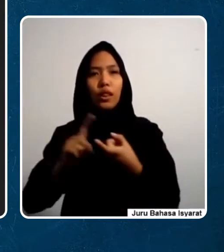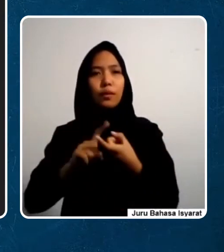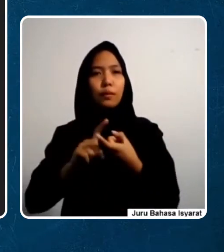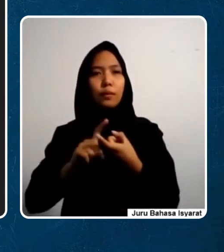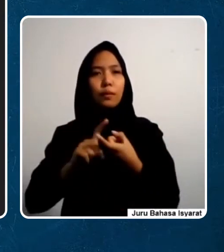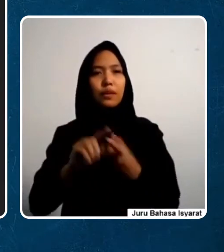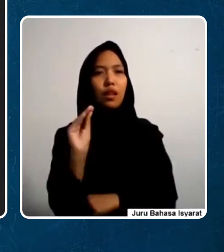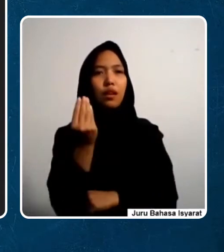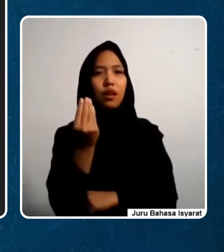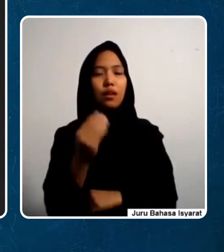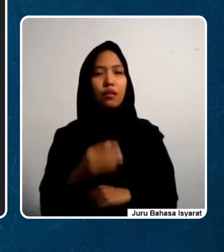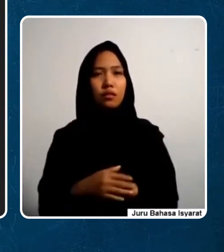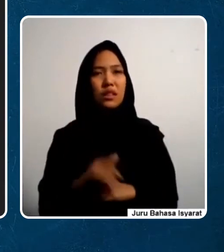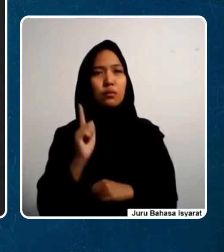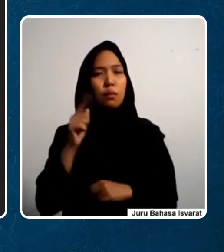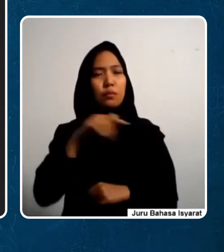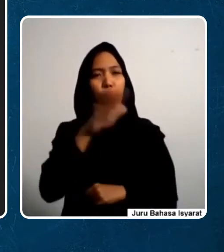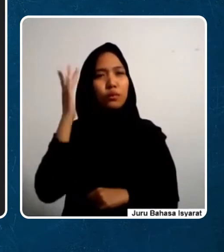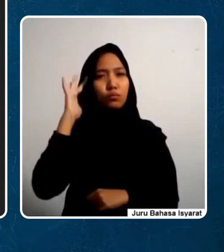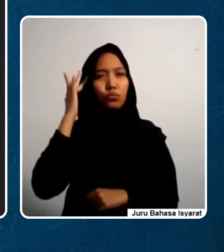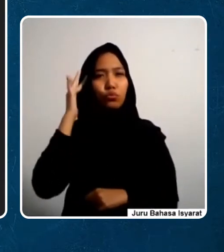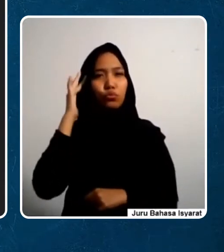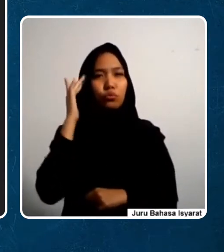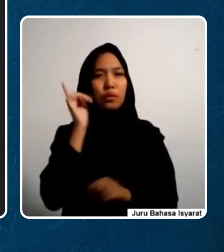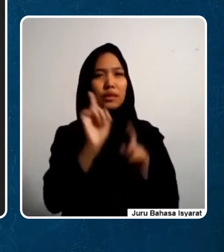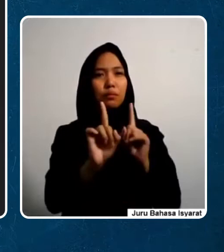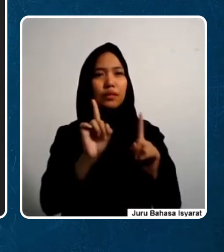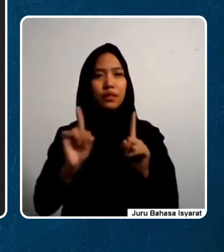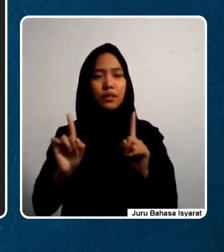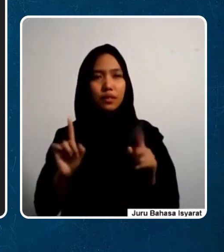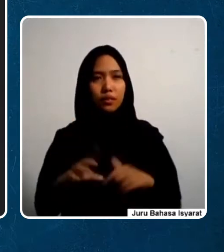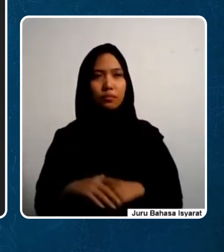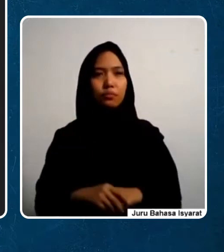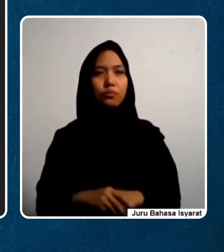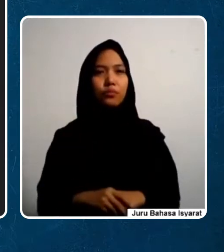Ya kalau kendala paling kita